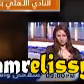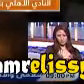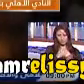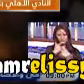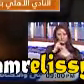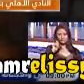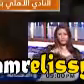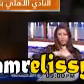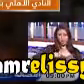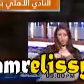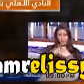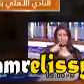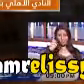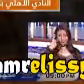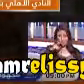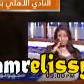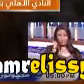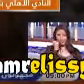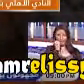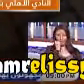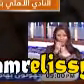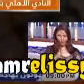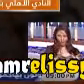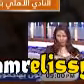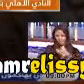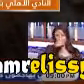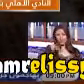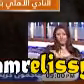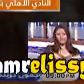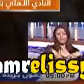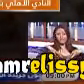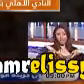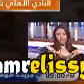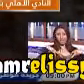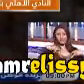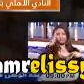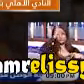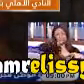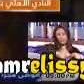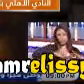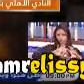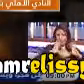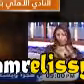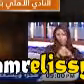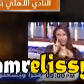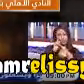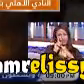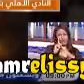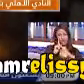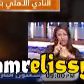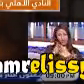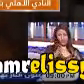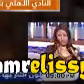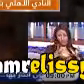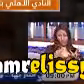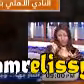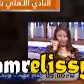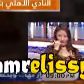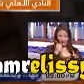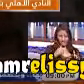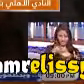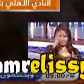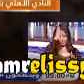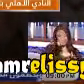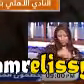النطق بالحكم او عدم محاكمه المتورطين من الجهه الامنيه تحديدا من الضباط الشرطه فبعد هذا